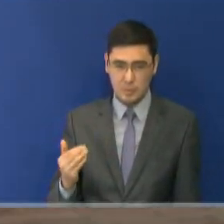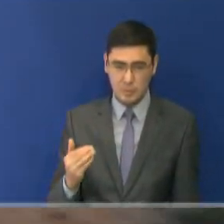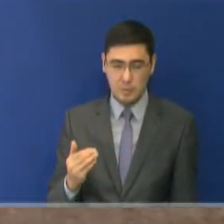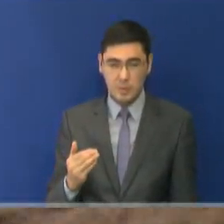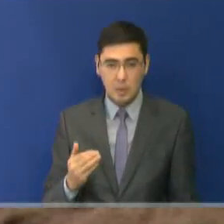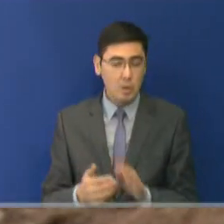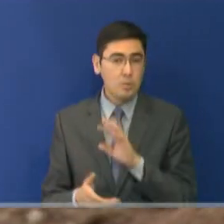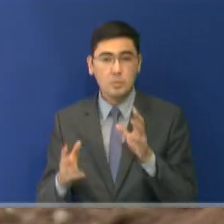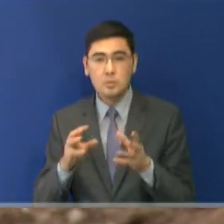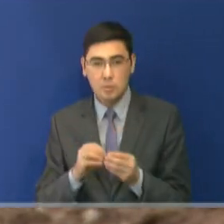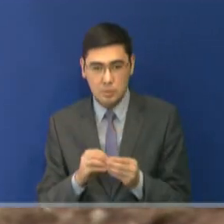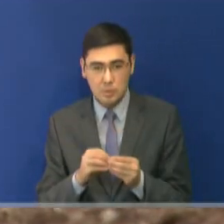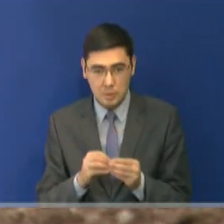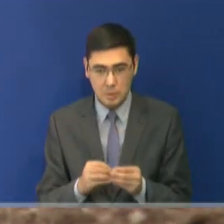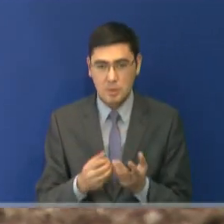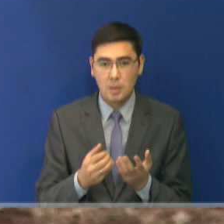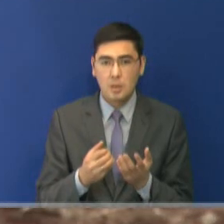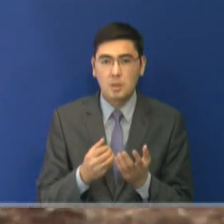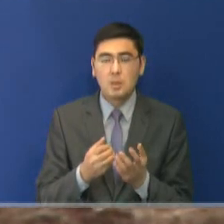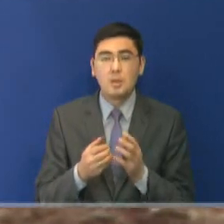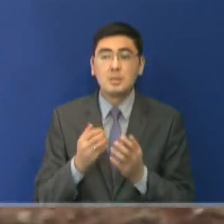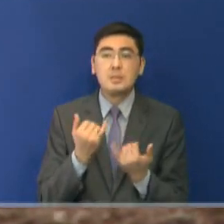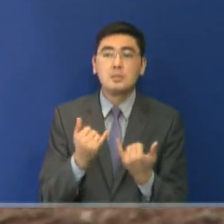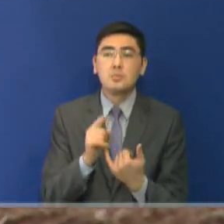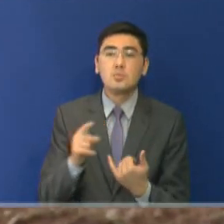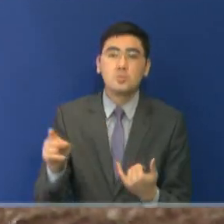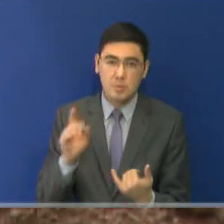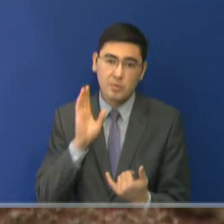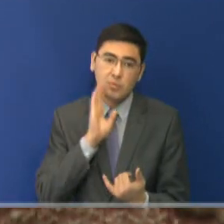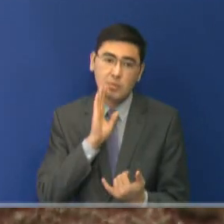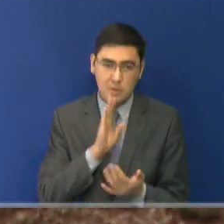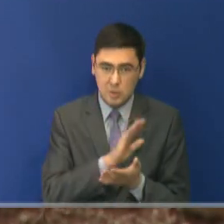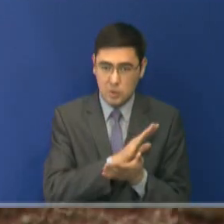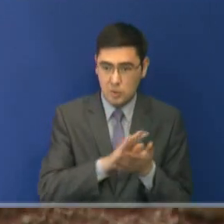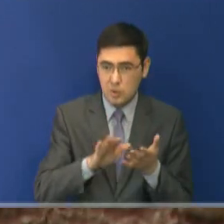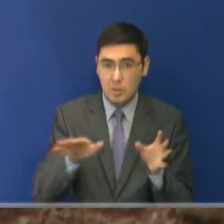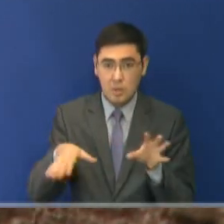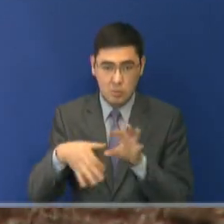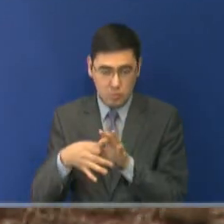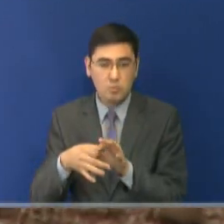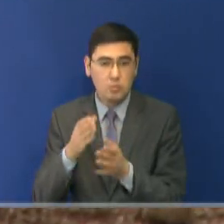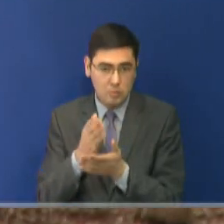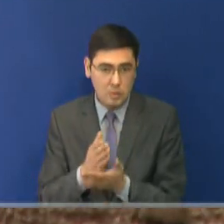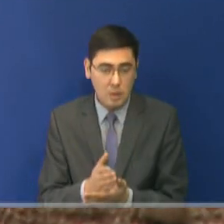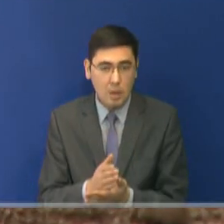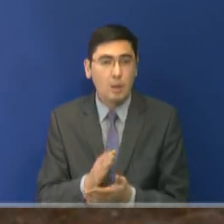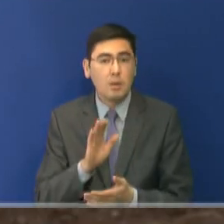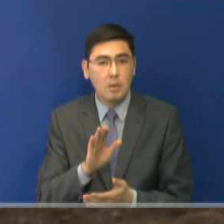462 населенных пункта из 683 в настоящее время централизованно подключены к питьевой воде. К Новому